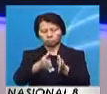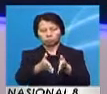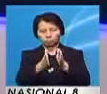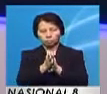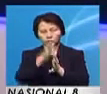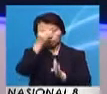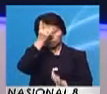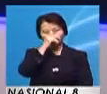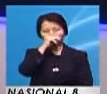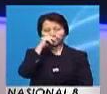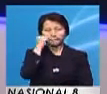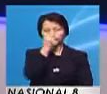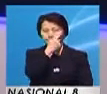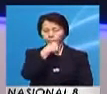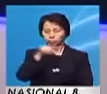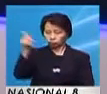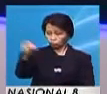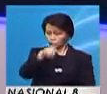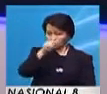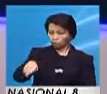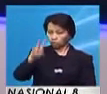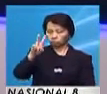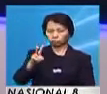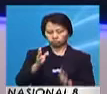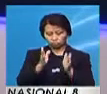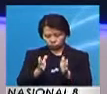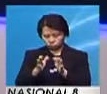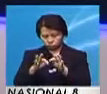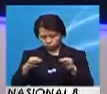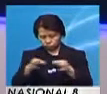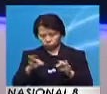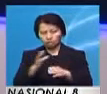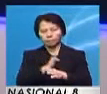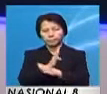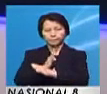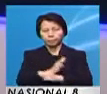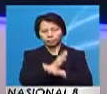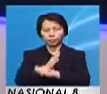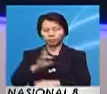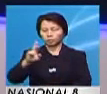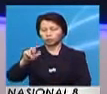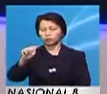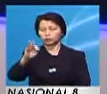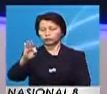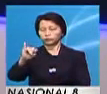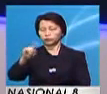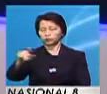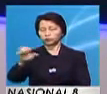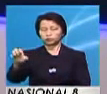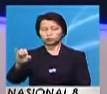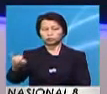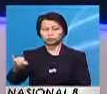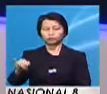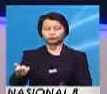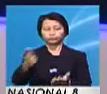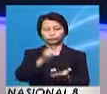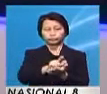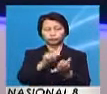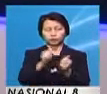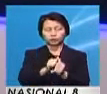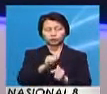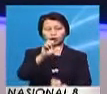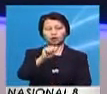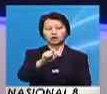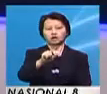Datuk Seri Najib untuk membatalkan 2 perenggan pernyataan pembelaan Rafizi. Laporannya bersama wartawan Awaluddin